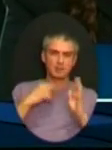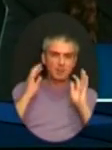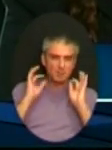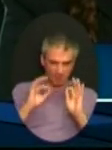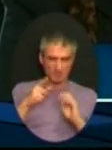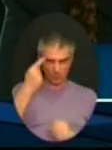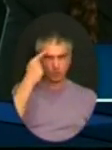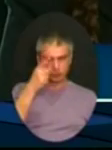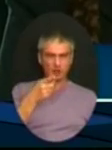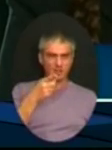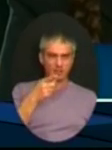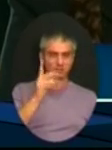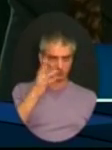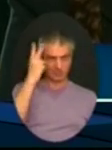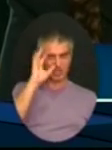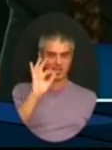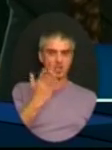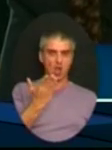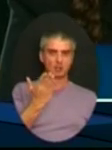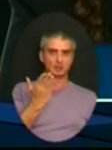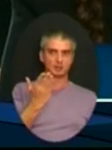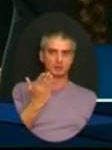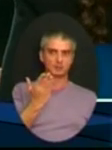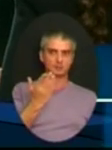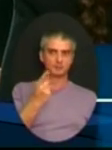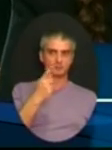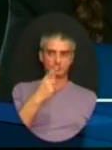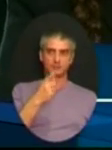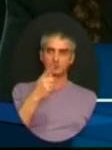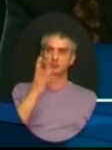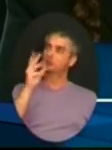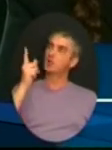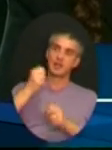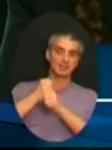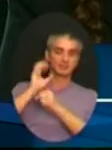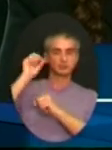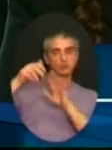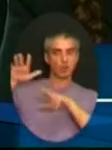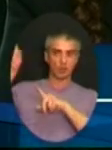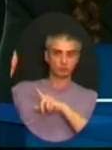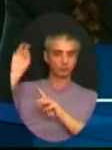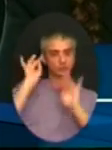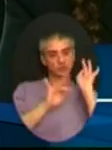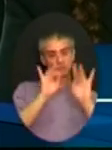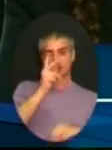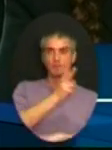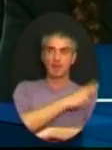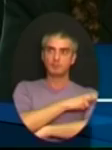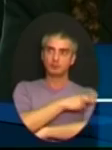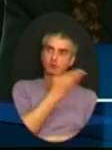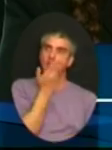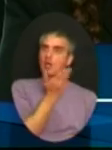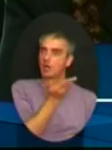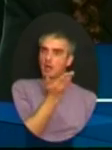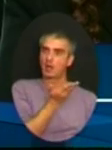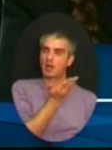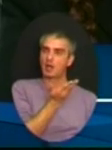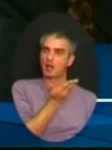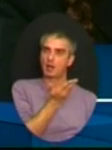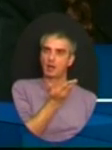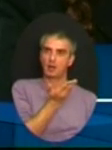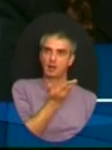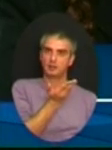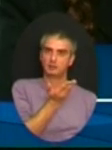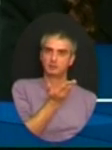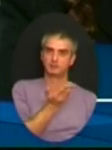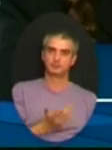באמת, את באמת חושבת שזה הגיוני ששלוחי ראש הממשלה משתלחים באופן כזה חסר רסן